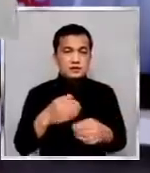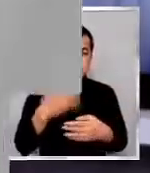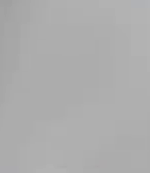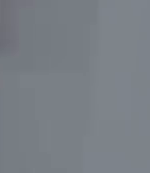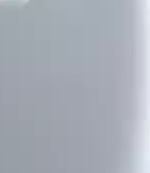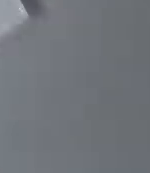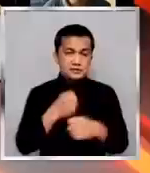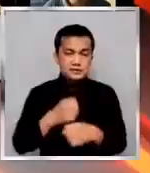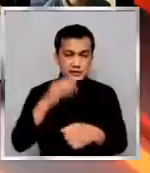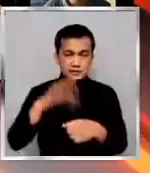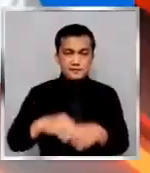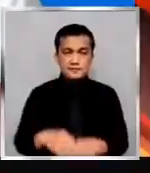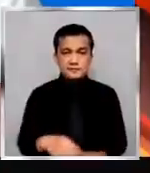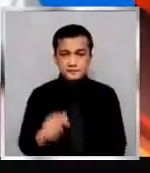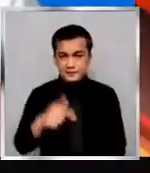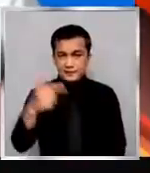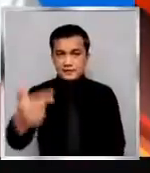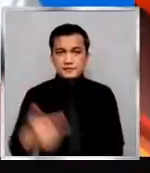Aguinaldo.